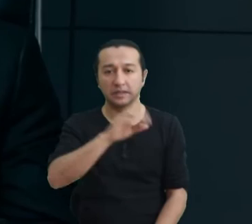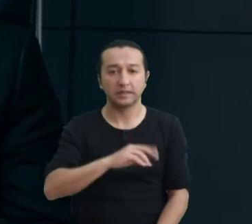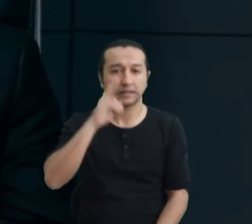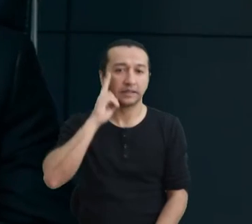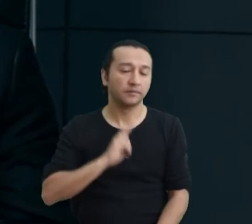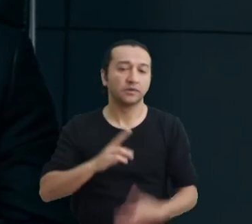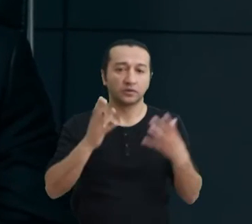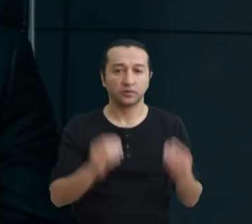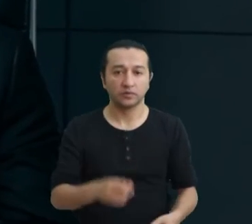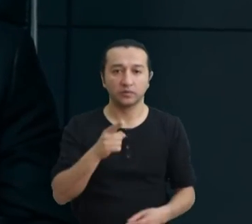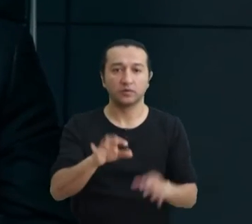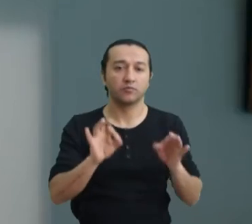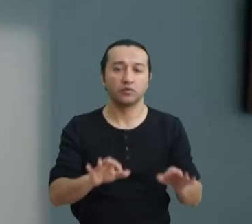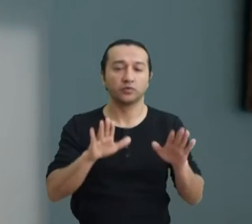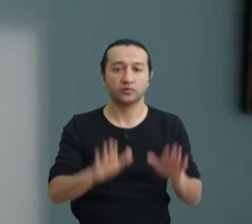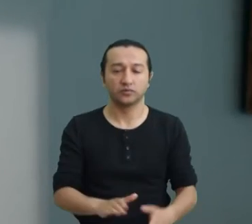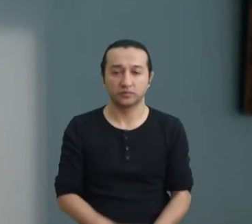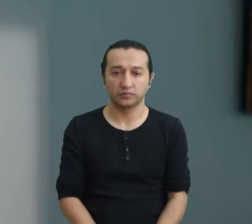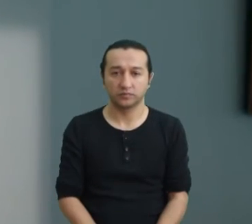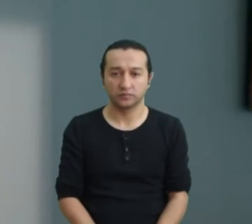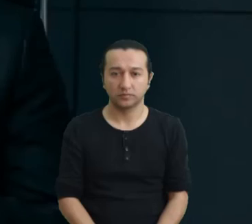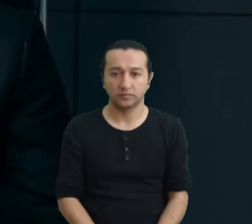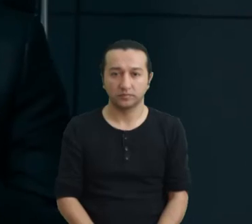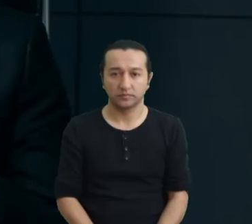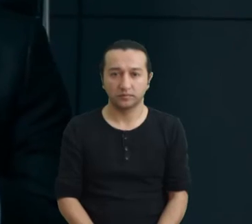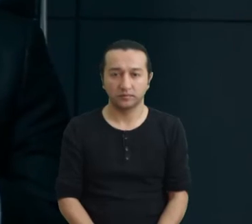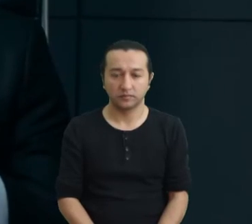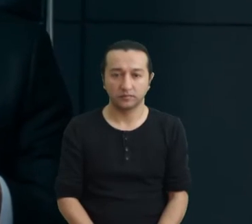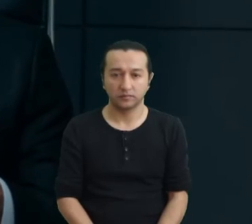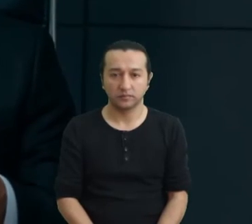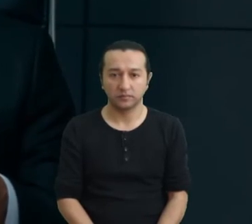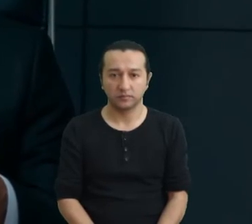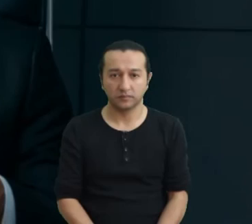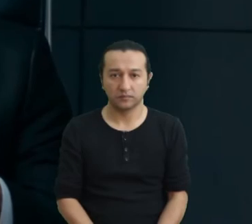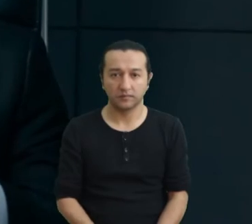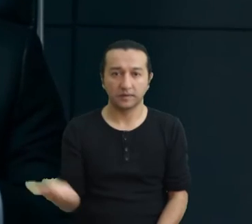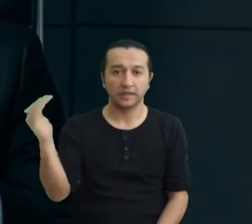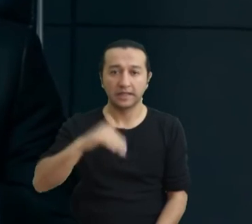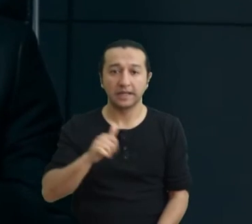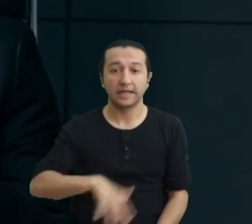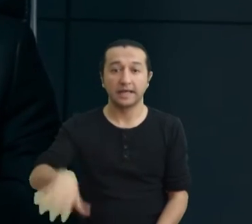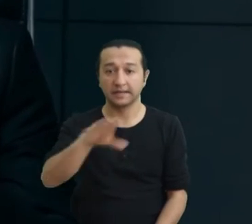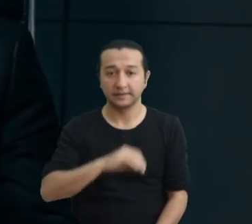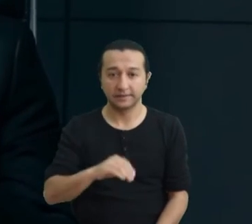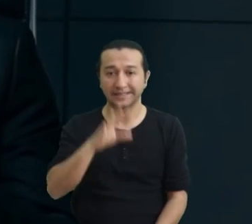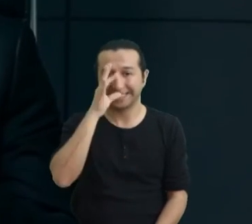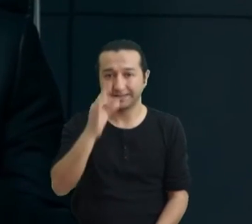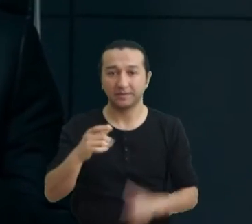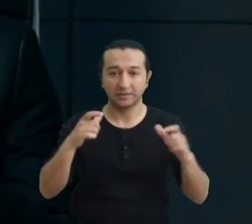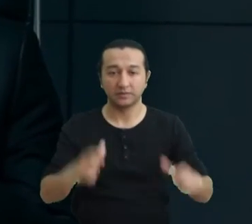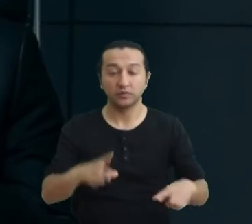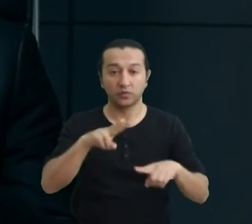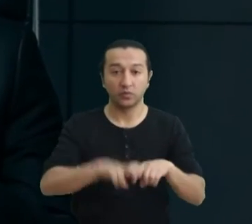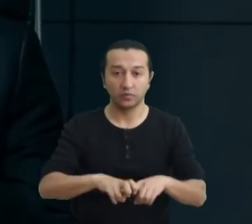toparlayın, temizleyin. Böylece de... Tayfun beyaz olanı aldı, sırıtarak yayıldı koltuğa. Gelen herkes kimin